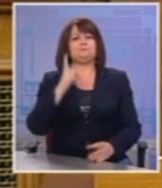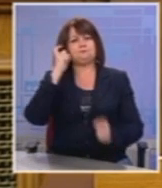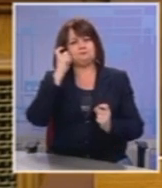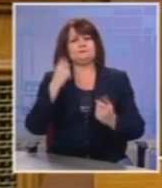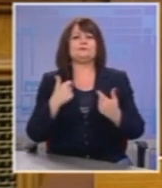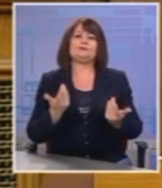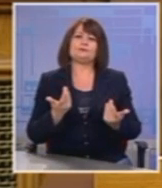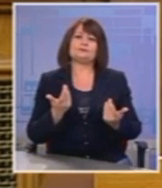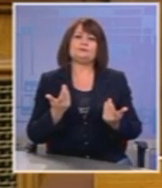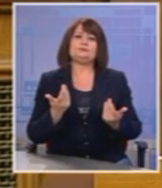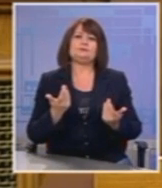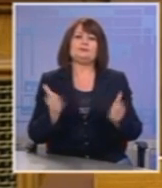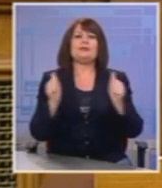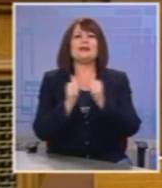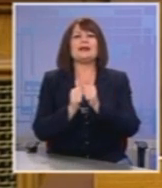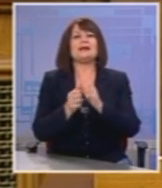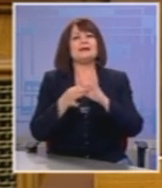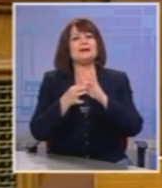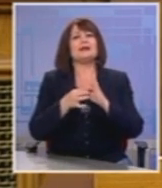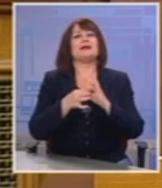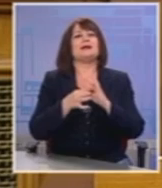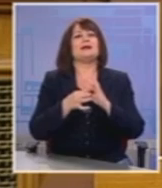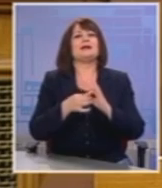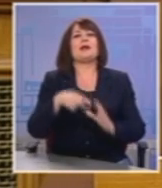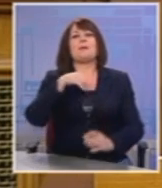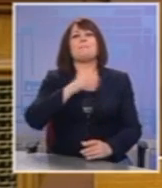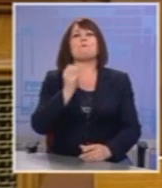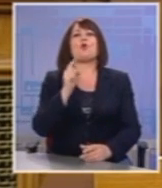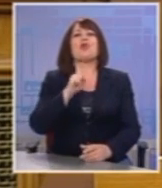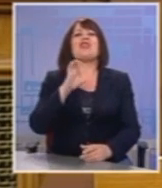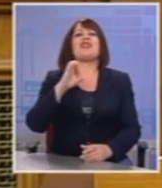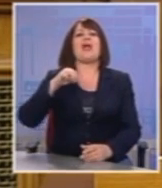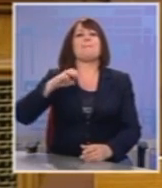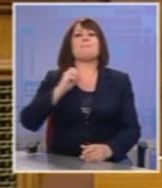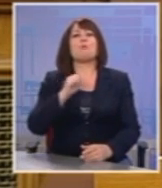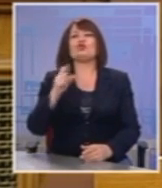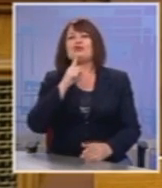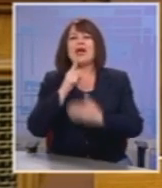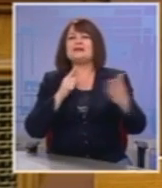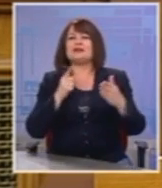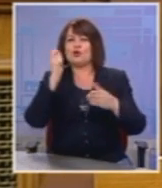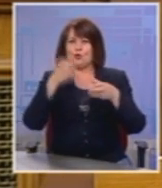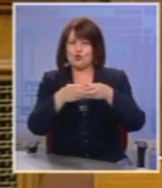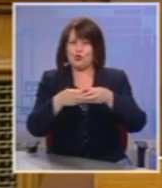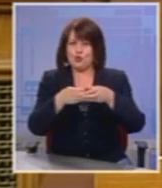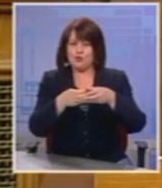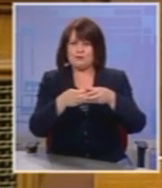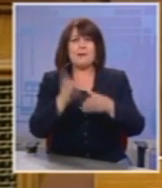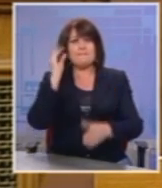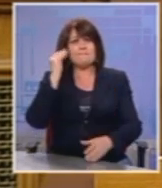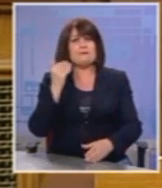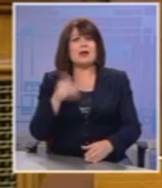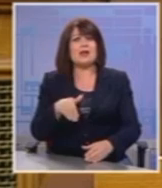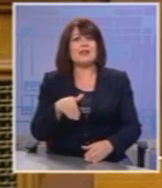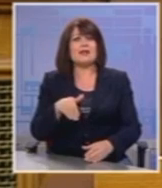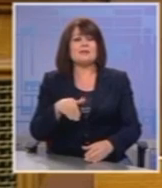ότι οι σύντροφοι από την ποδεμος επίσης το διάβασαν στις εφημερίδες μάθαμε αυτή